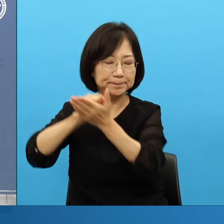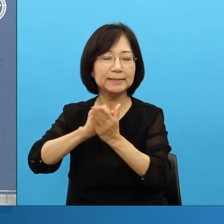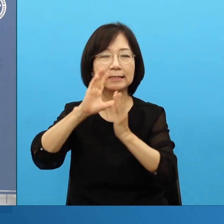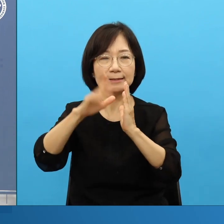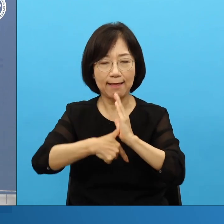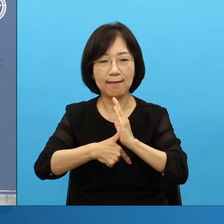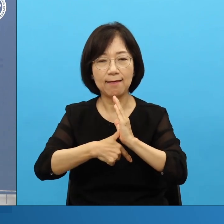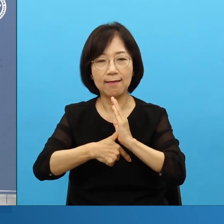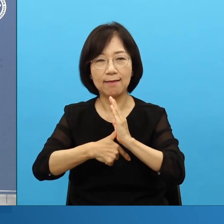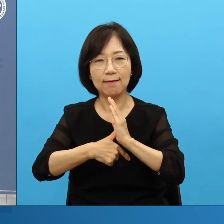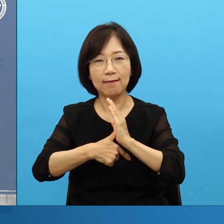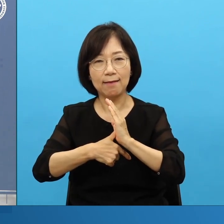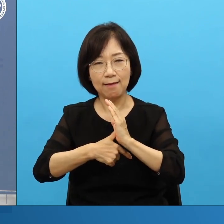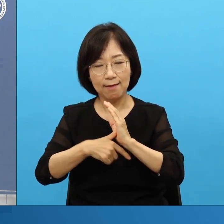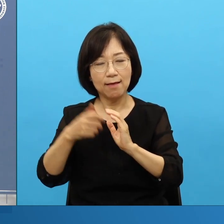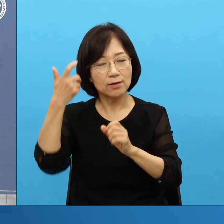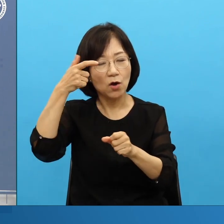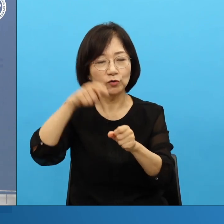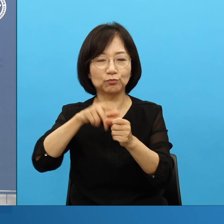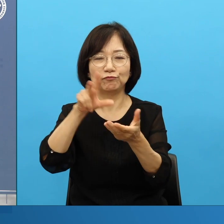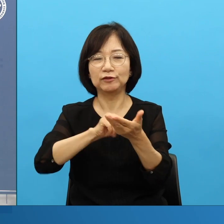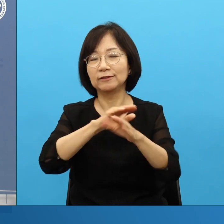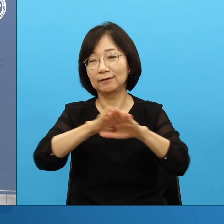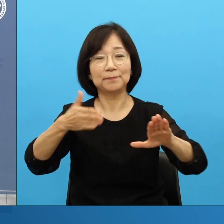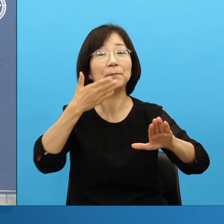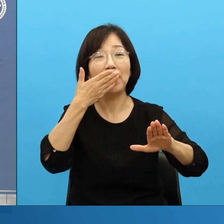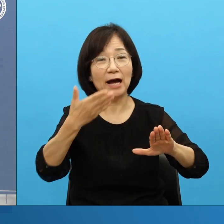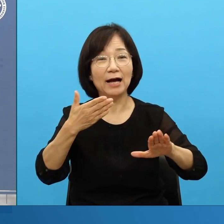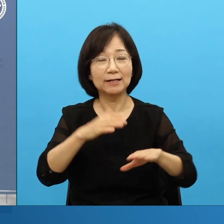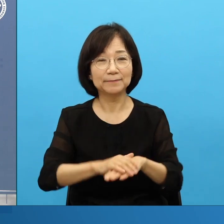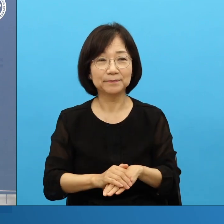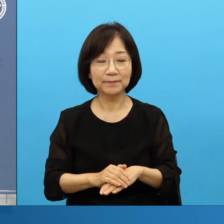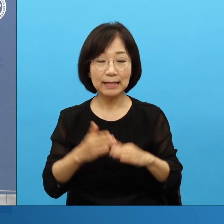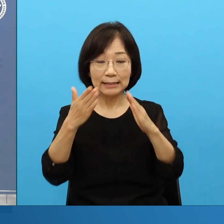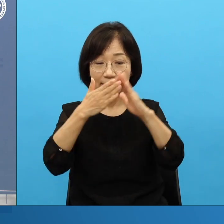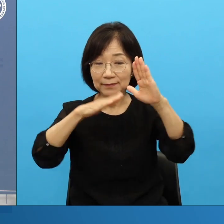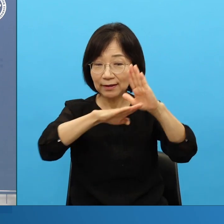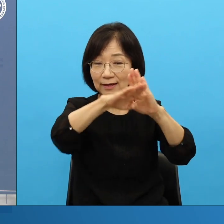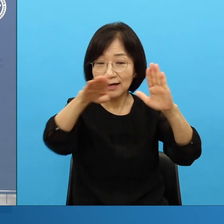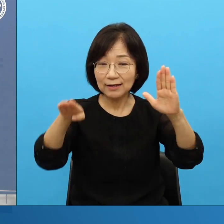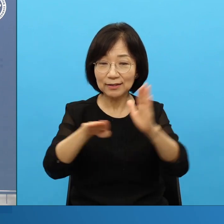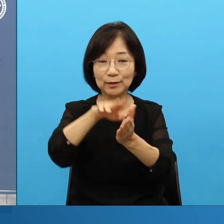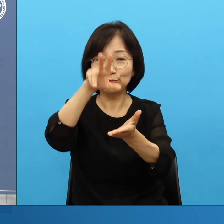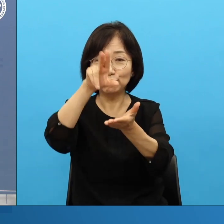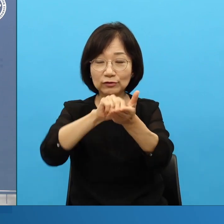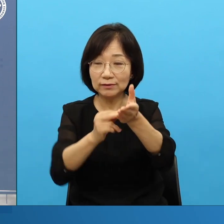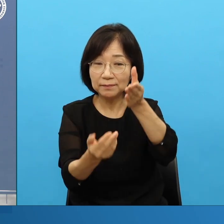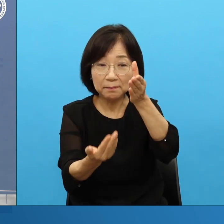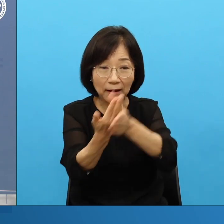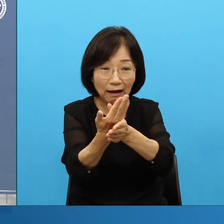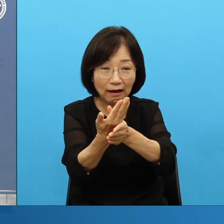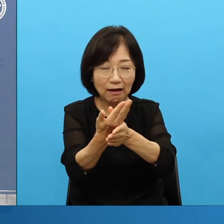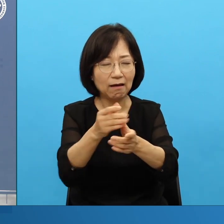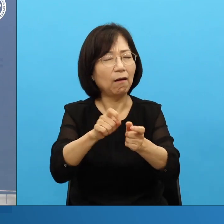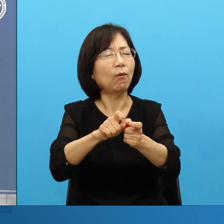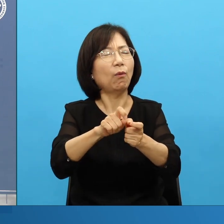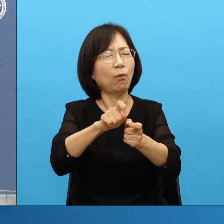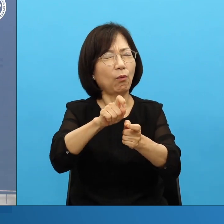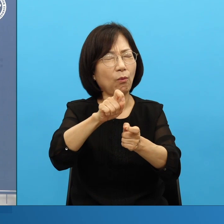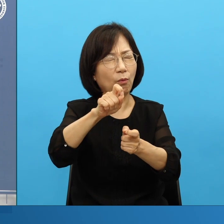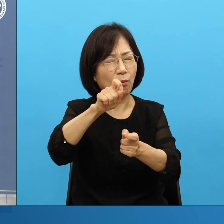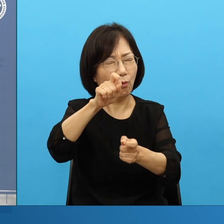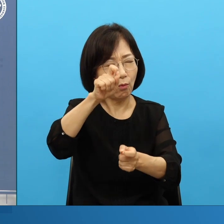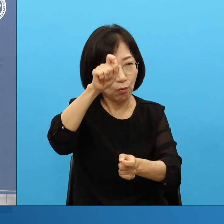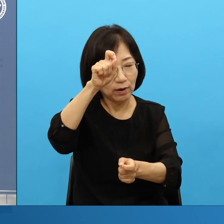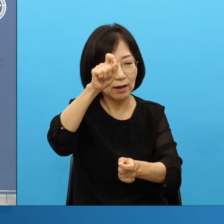that. 이거 오래된 가정 And 문제라니까요. these problems within the family, it's been there for a long 오래된 time. 거는 자꾸만 높인 게 됩니다. 그러면 절대 안